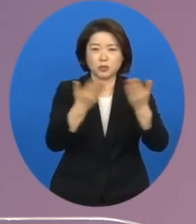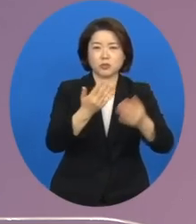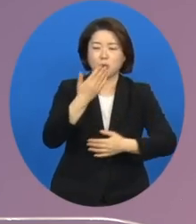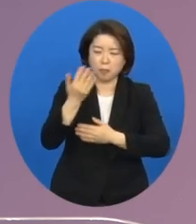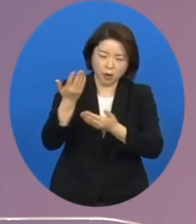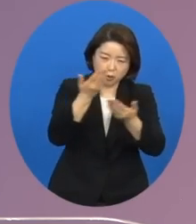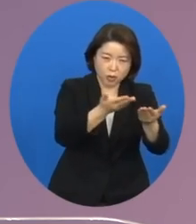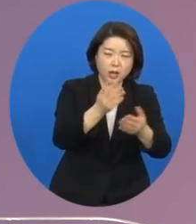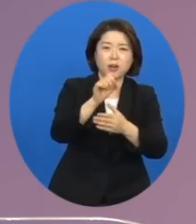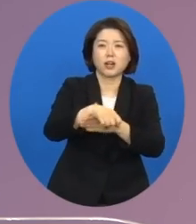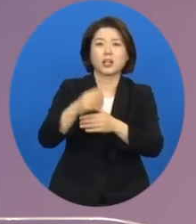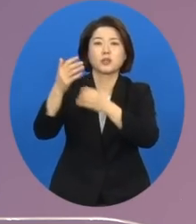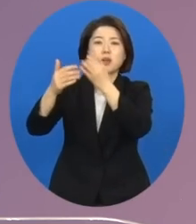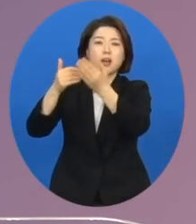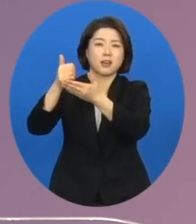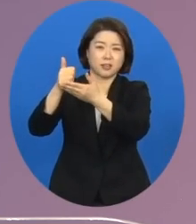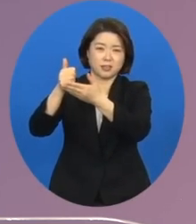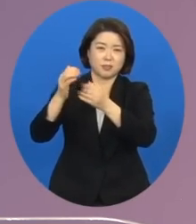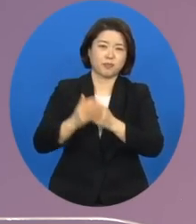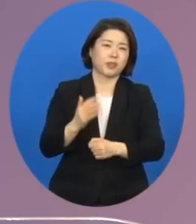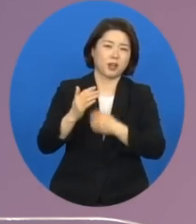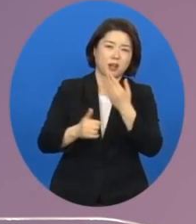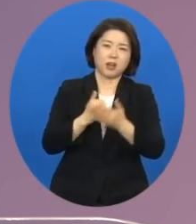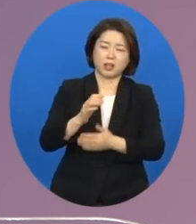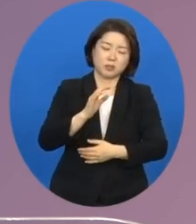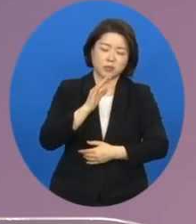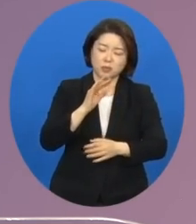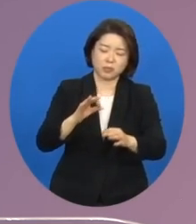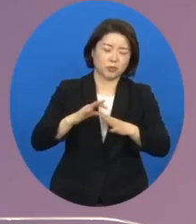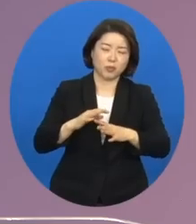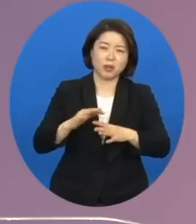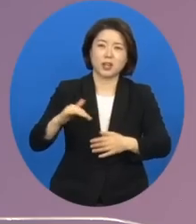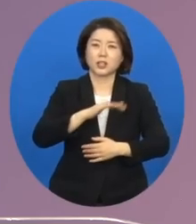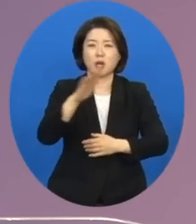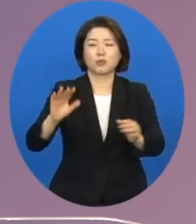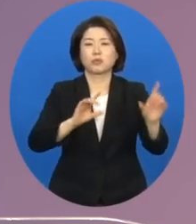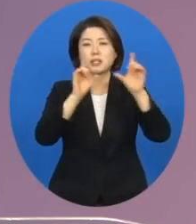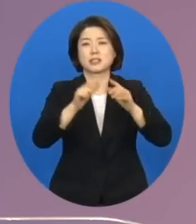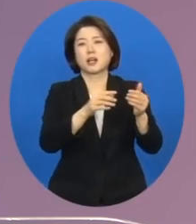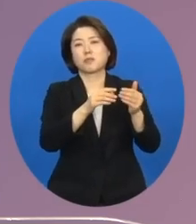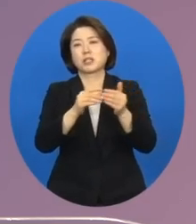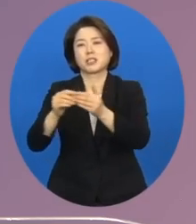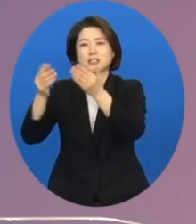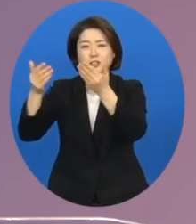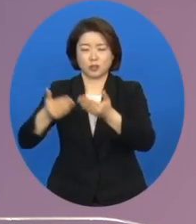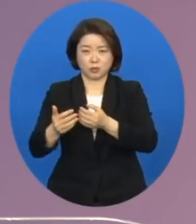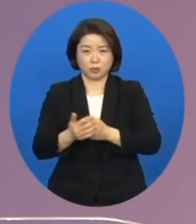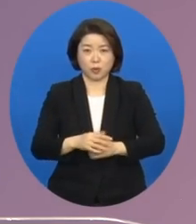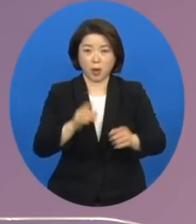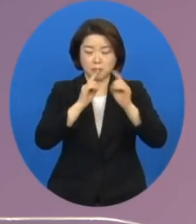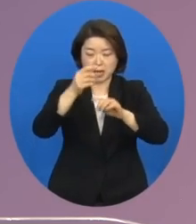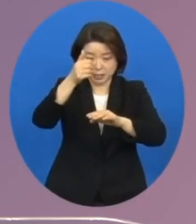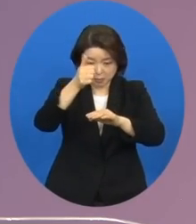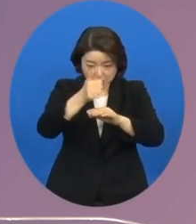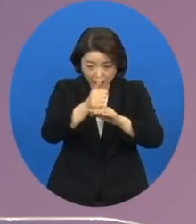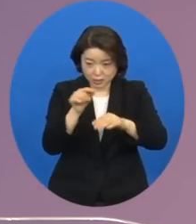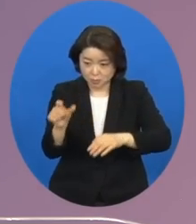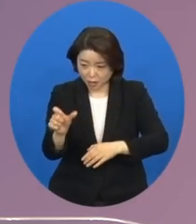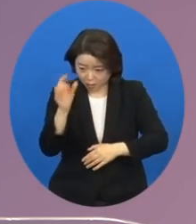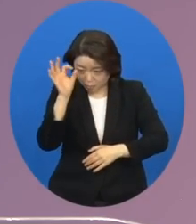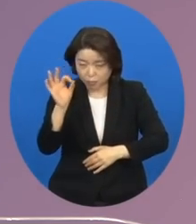것 허락해 주시는 하나님 하나님이 너무나 놀랍도록 우리 삶을 이끄시는데 말씀의 마지막 부분을 보니까